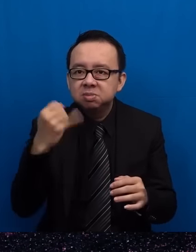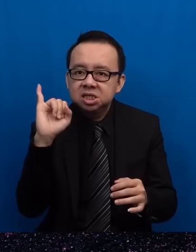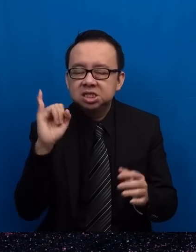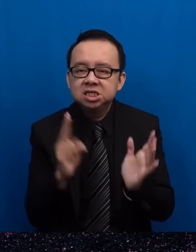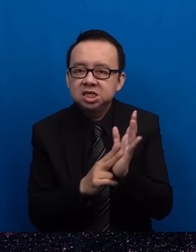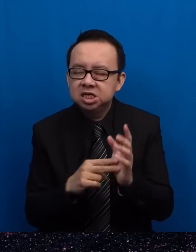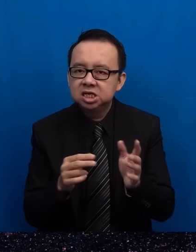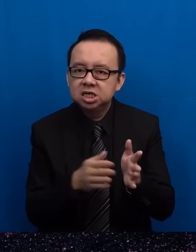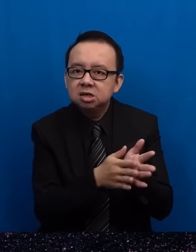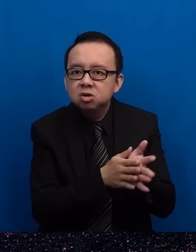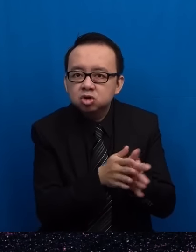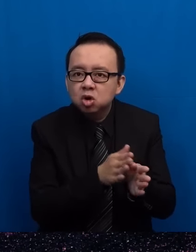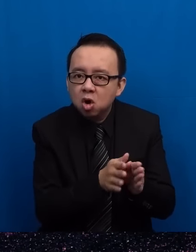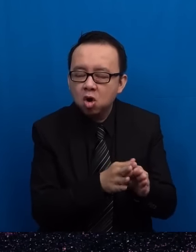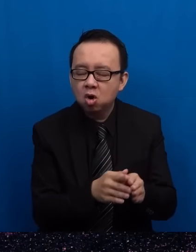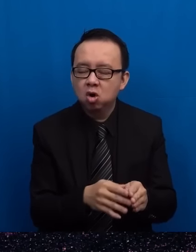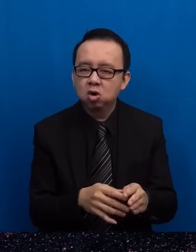loh.